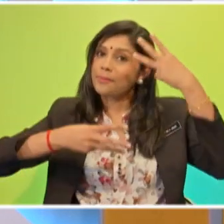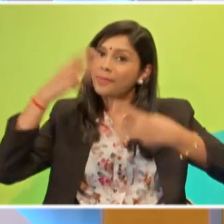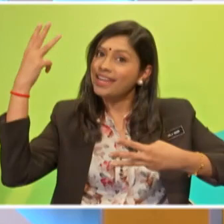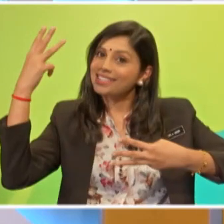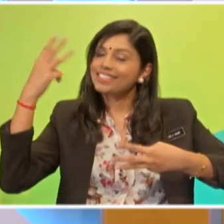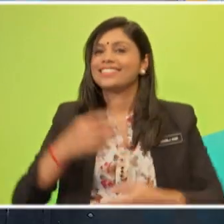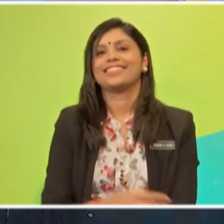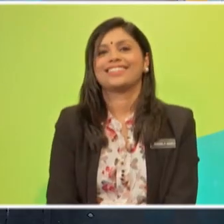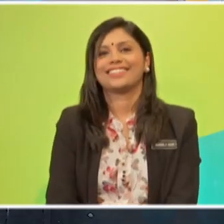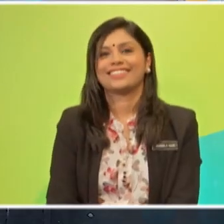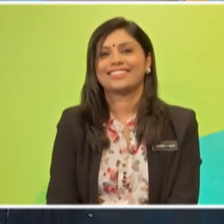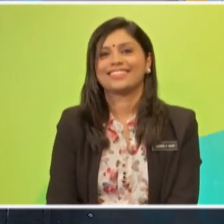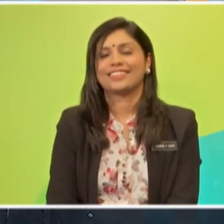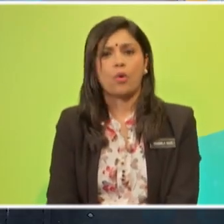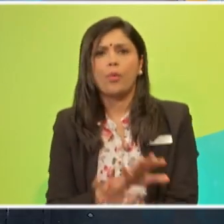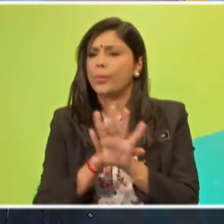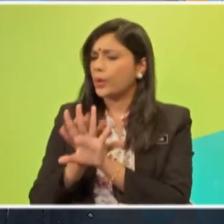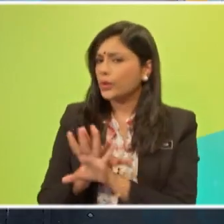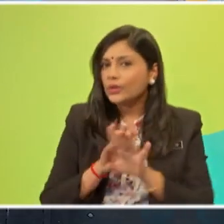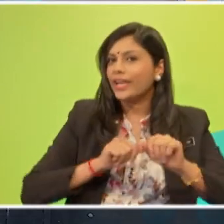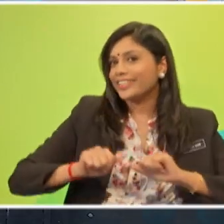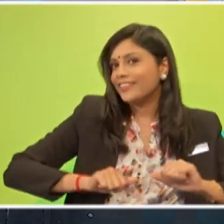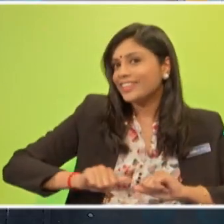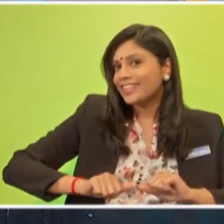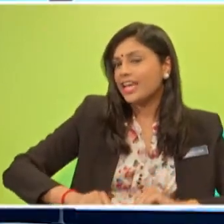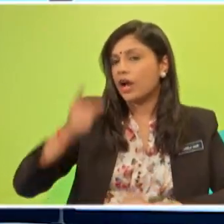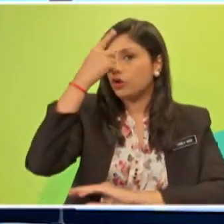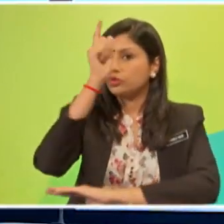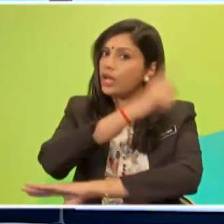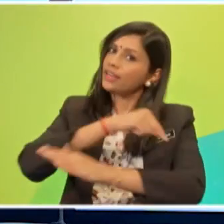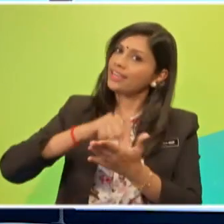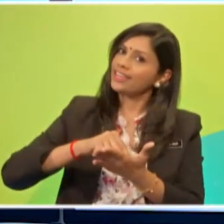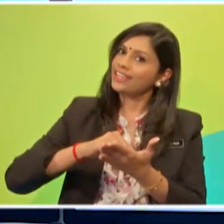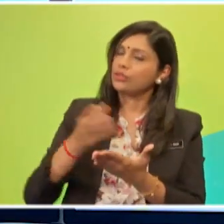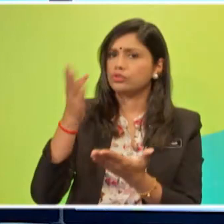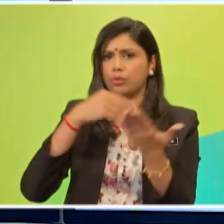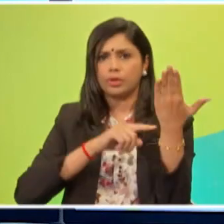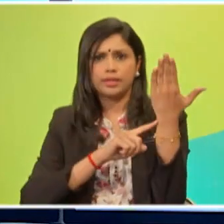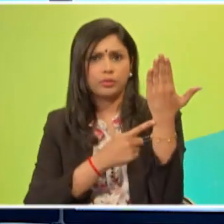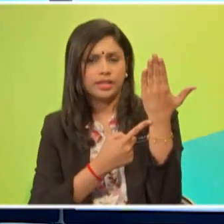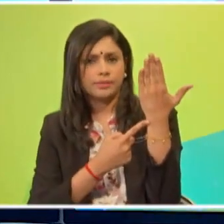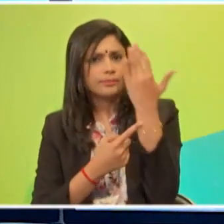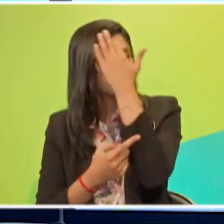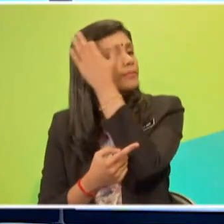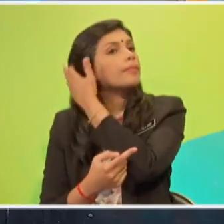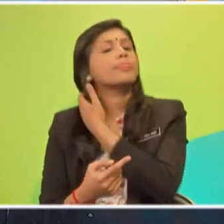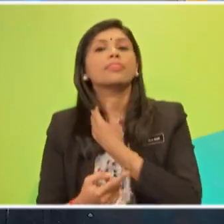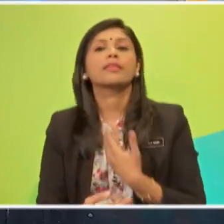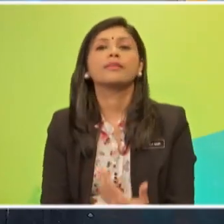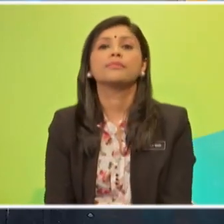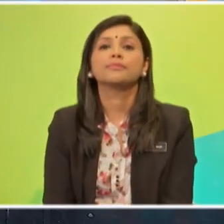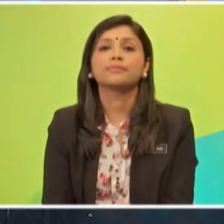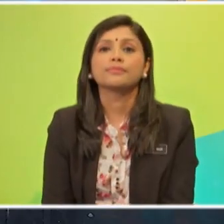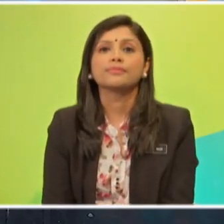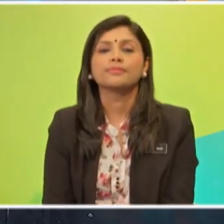yang betul. Wow, menarik juga kelas kita pada hari ini. Okey, cikgu, jom kita mulakan. Okey, jom. Pertama, mula-mula, jom Sean, kita